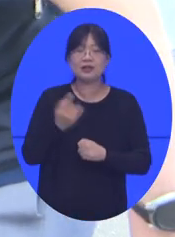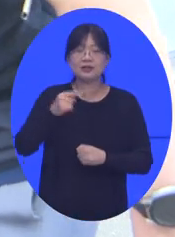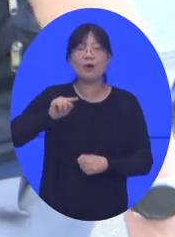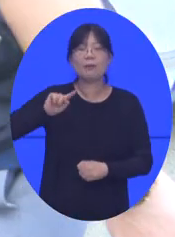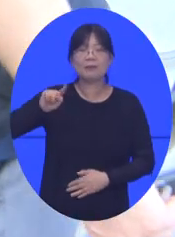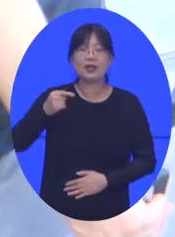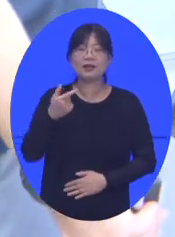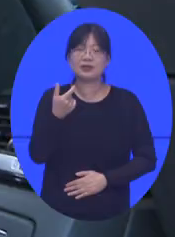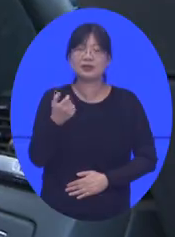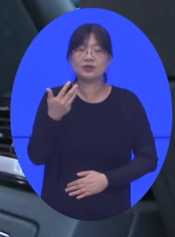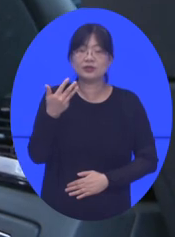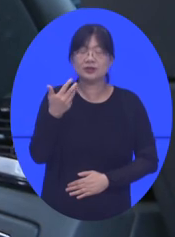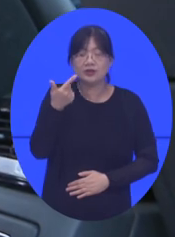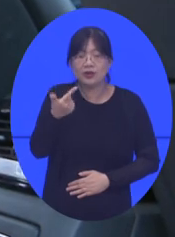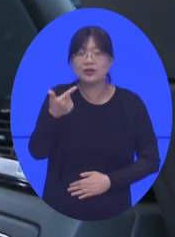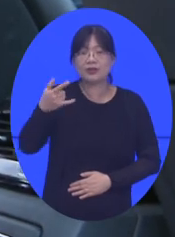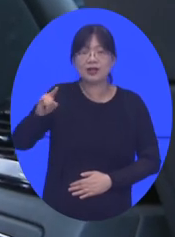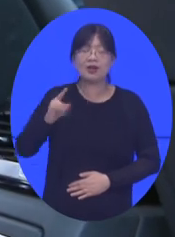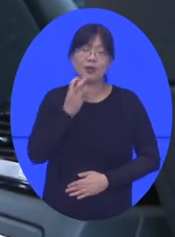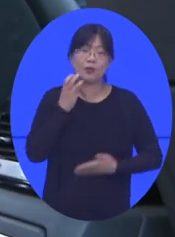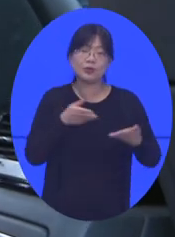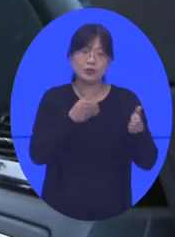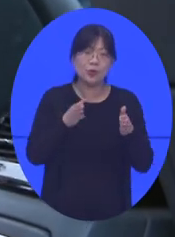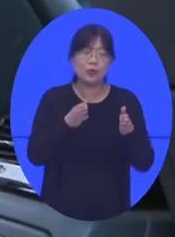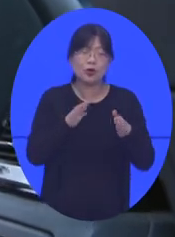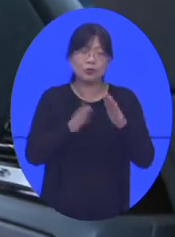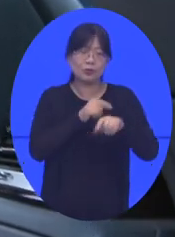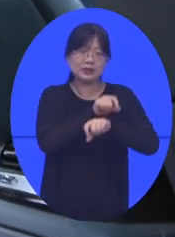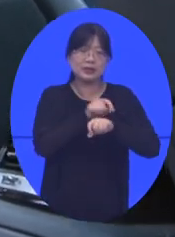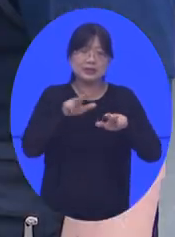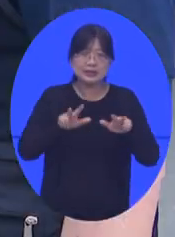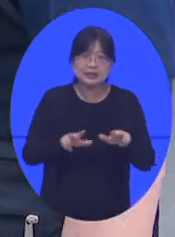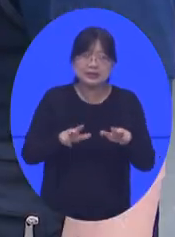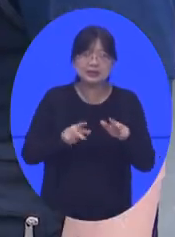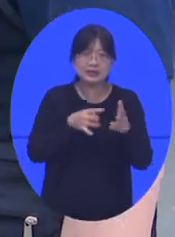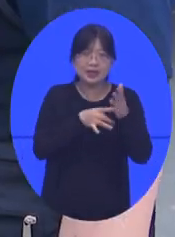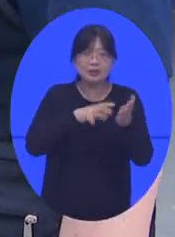1,166대. 경기도는 지금 이 시간에도 세금 징수와 도민